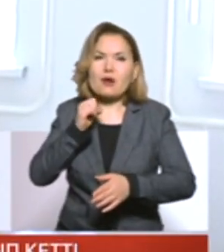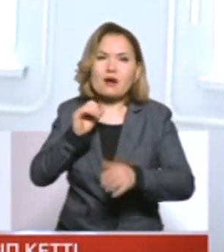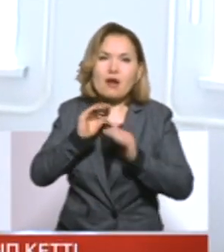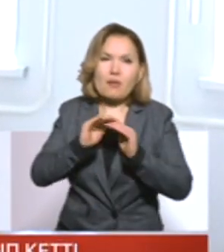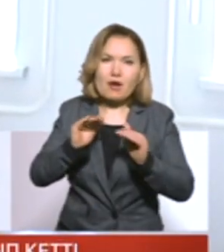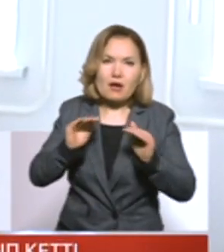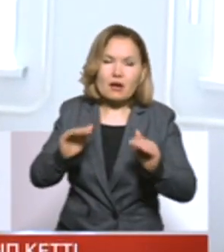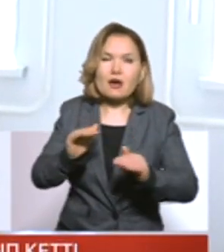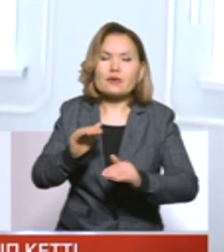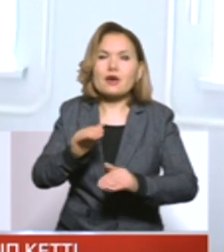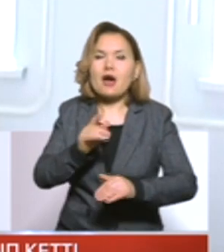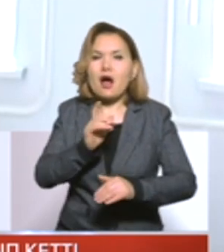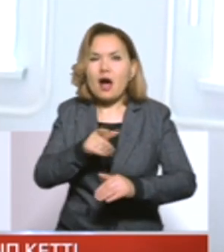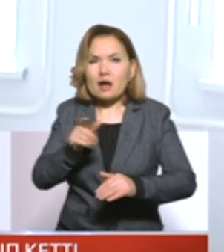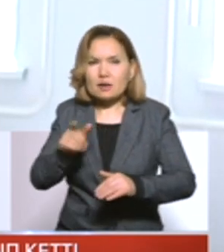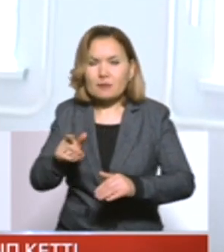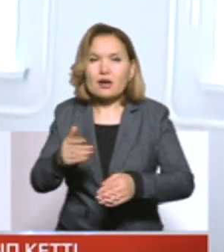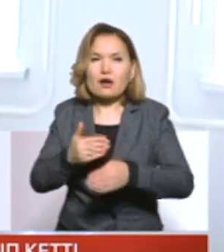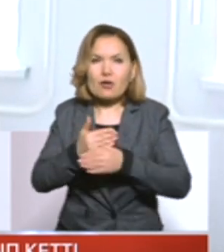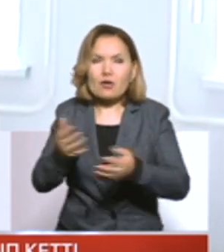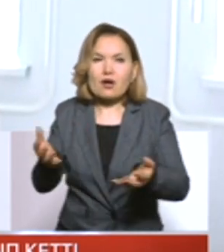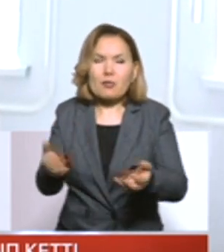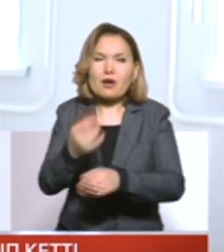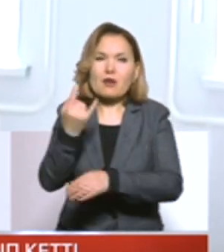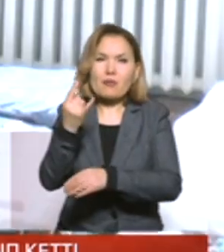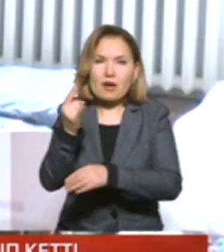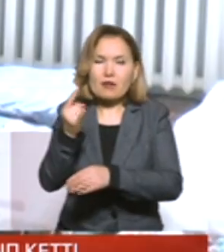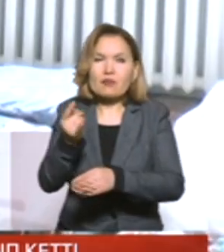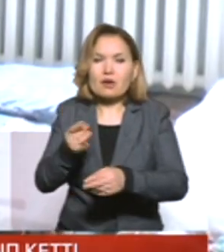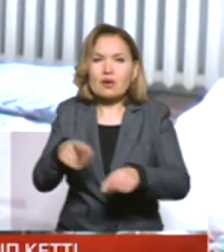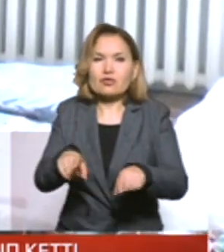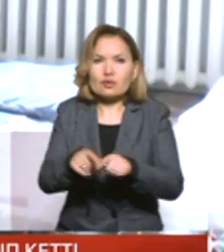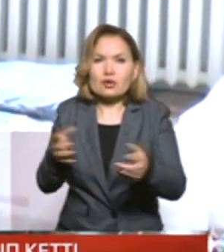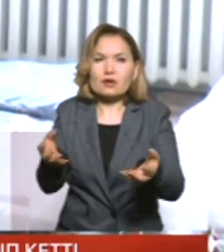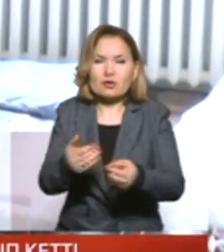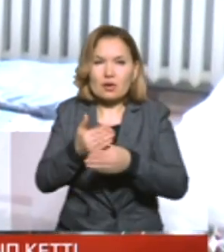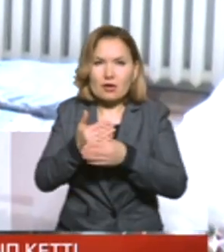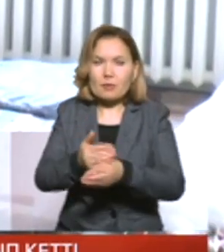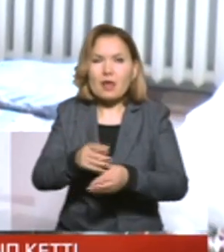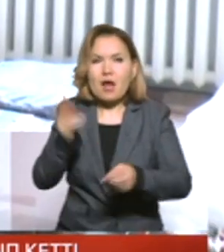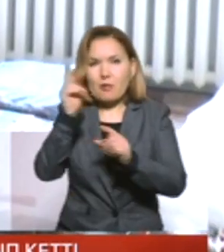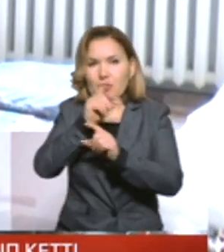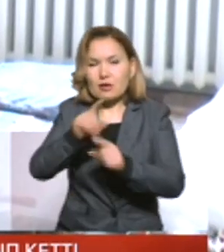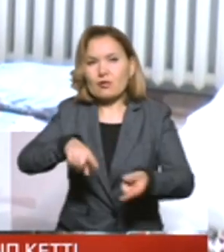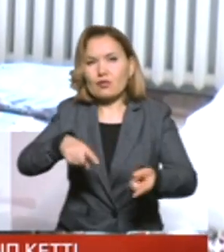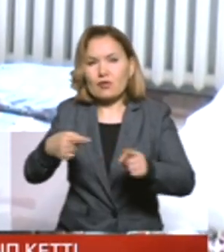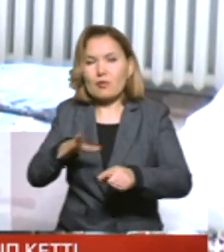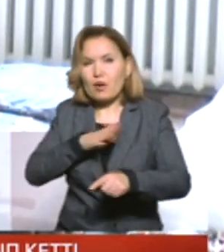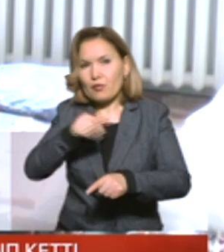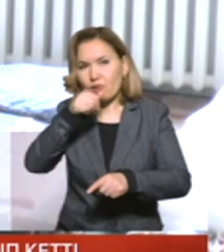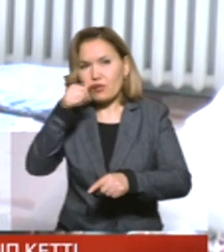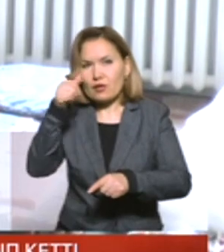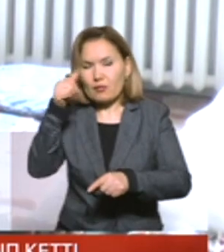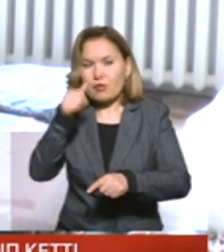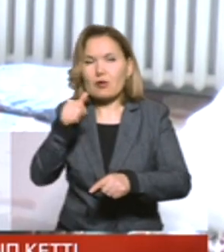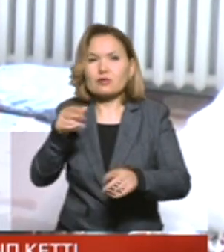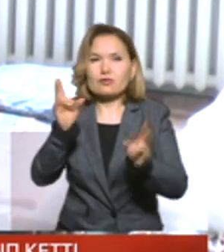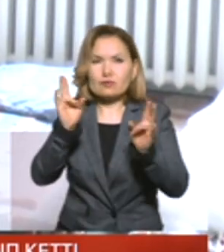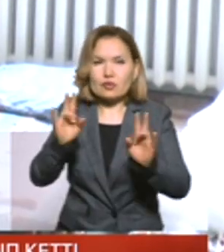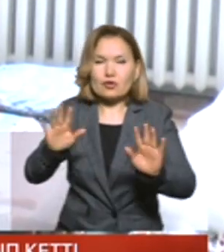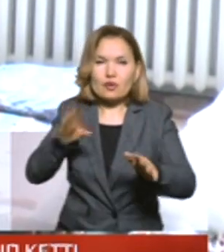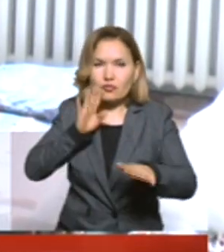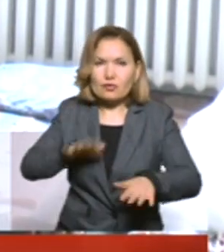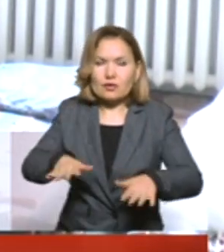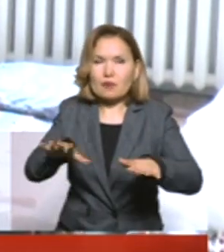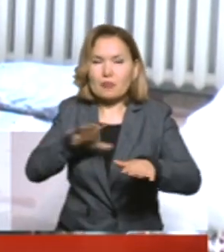азаматтар, азаматшалар келіп қалды. Сосын көптеген сәбилер келіп қалды. Былтырда болып еді, бейіл дейтін екі есе көп